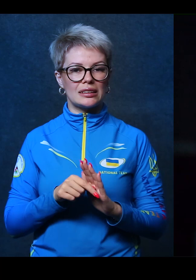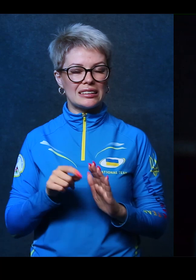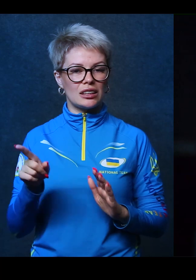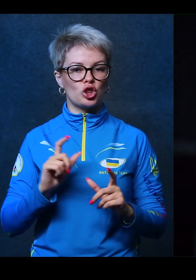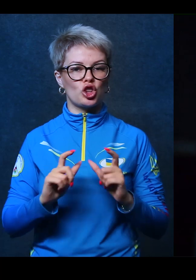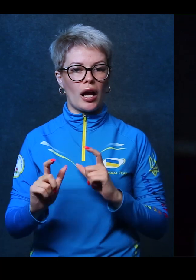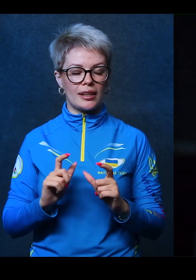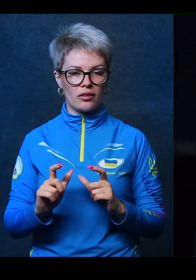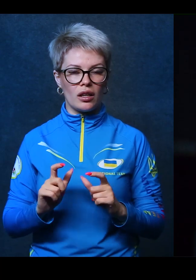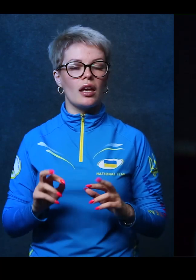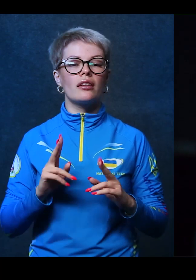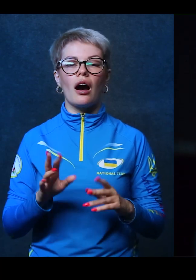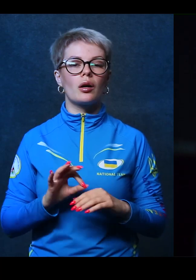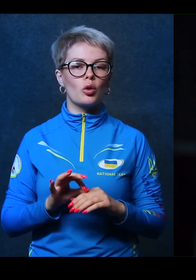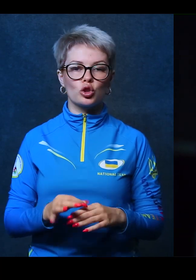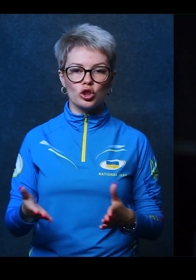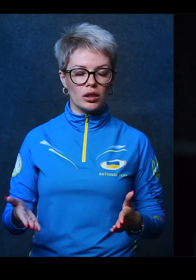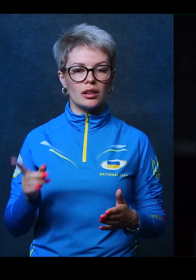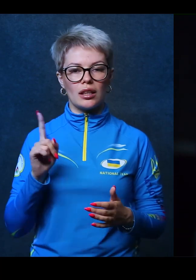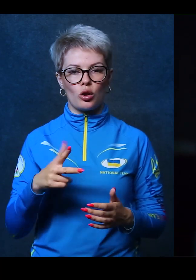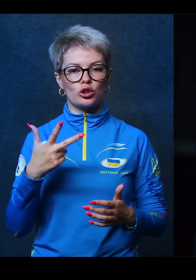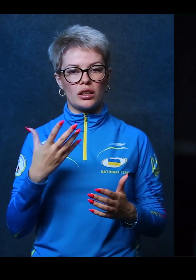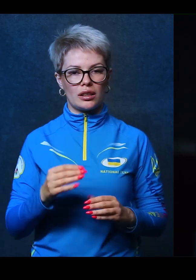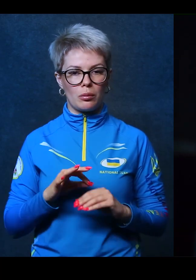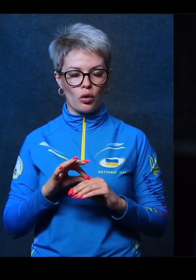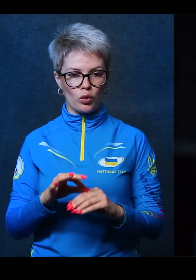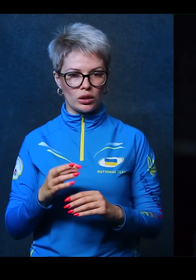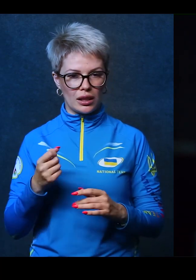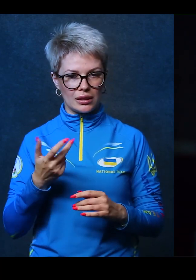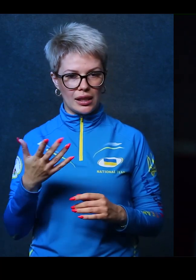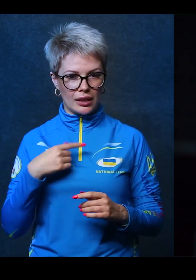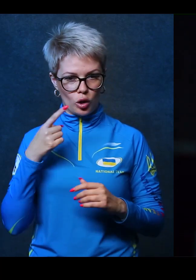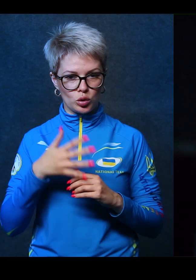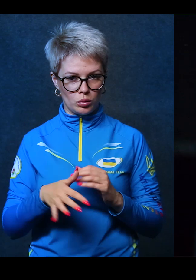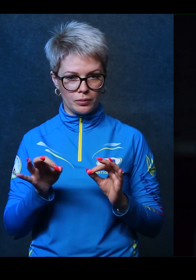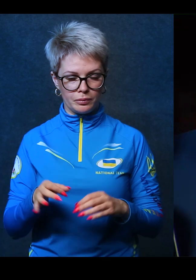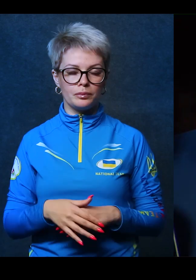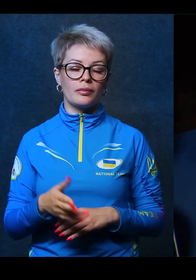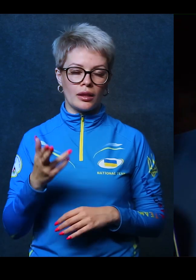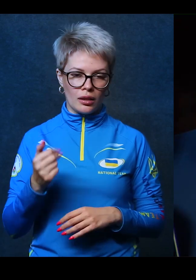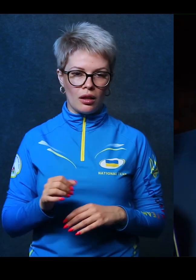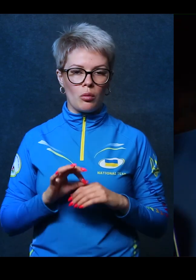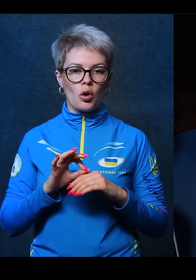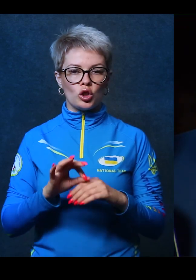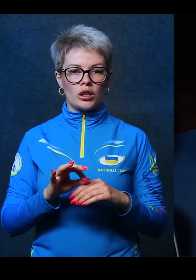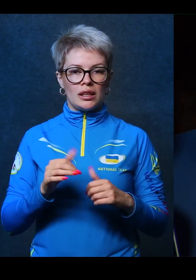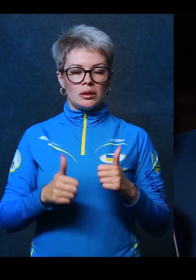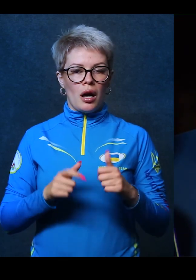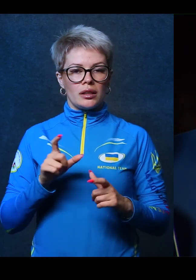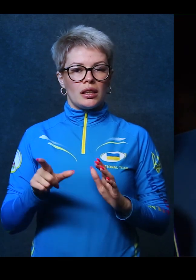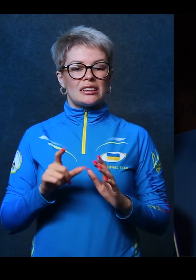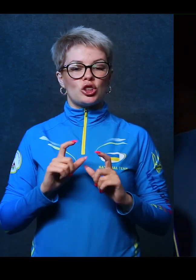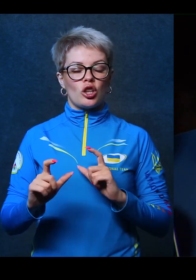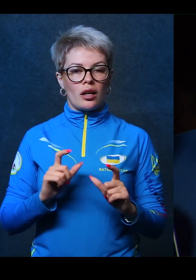шахів. Як пройшли? Вони також 3 дні проходили, наскільки я розумію, правильно? Так, да, пройшли змагання